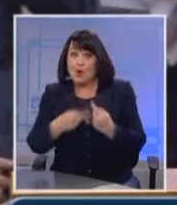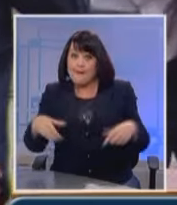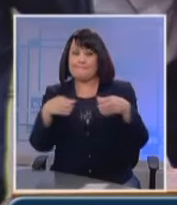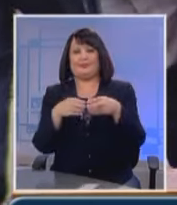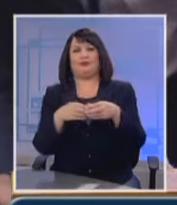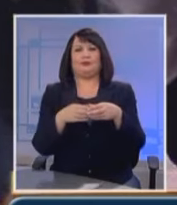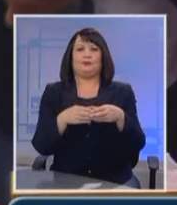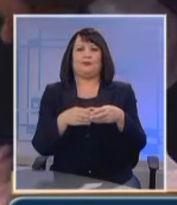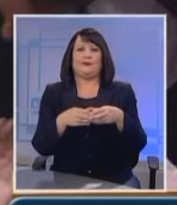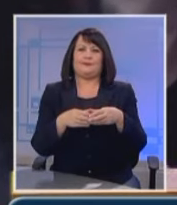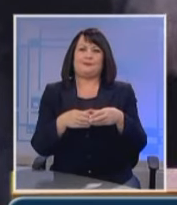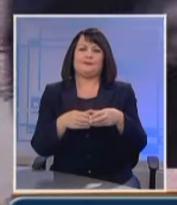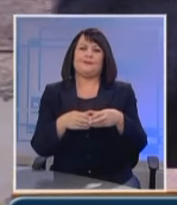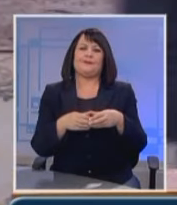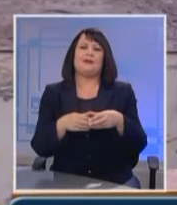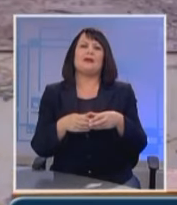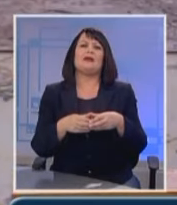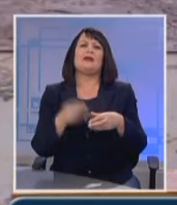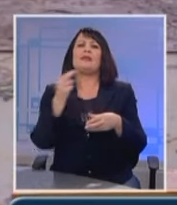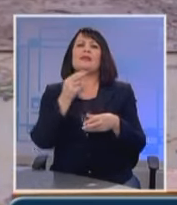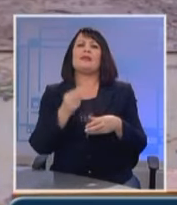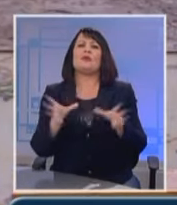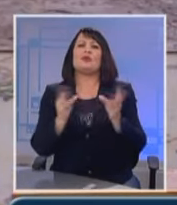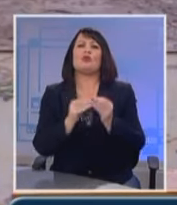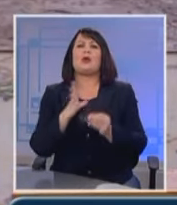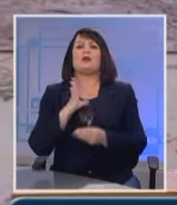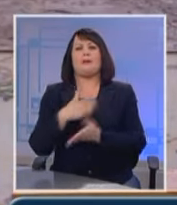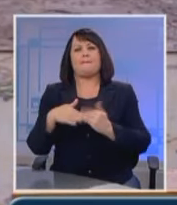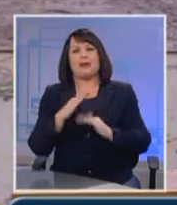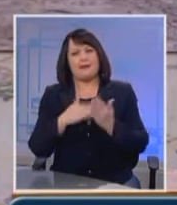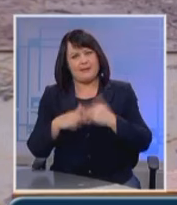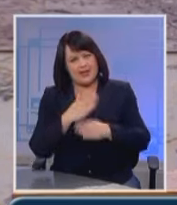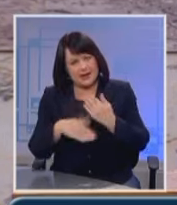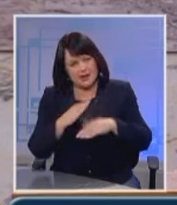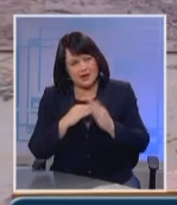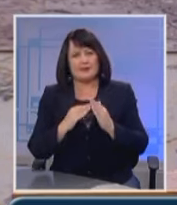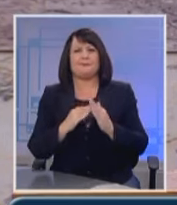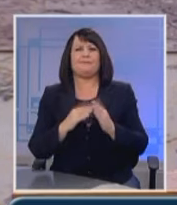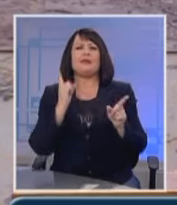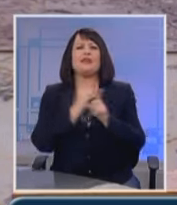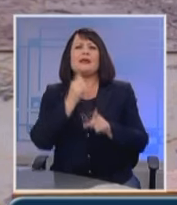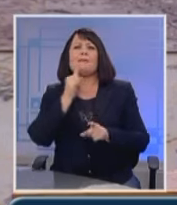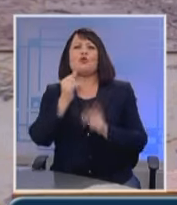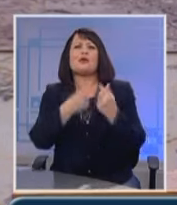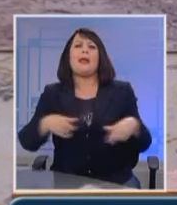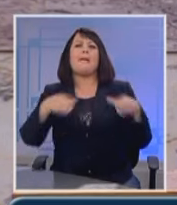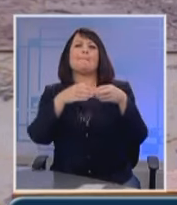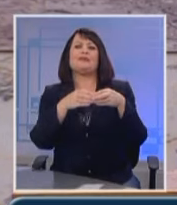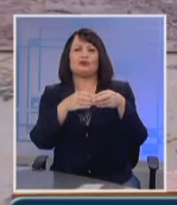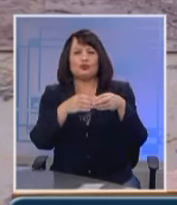Υποεπιτροπής για θέματα ατόμων με αναπηρία της Ειδικής Μόνιμης